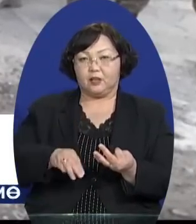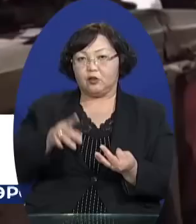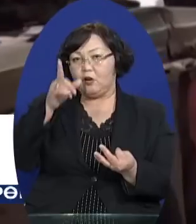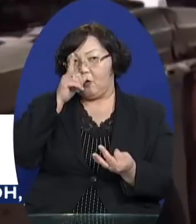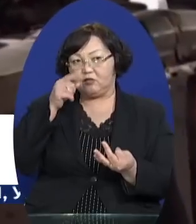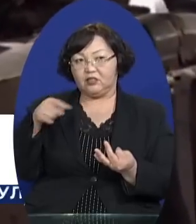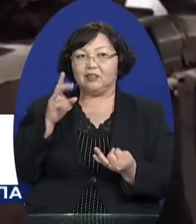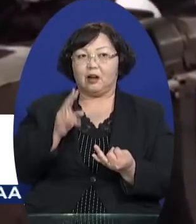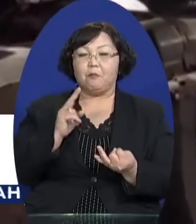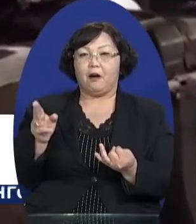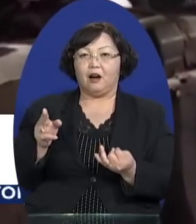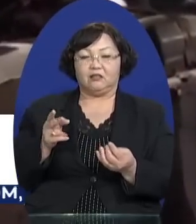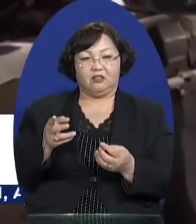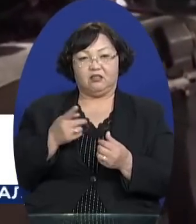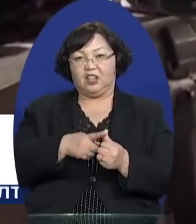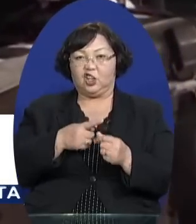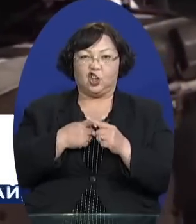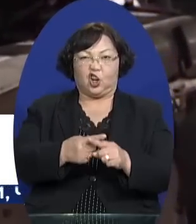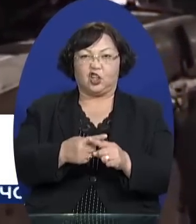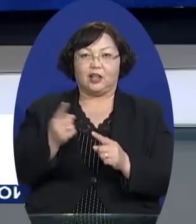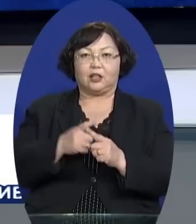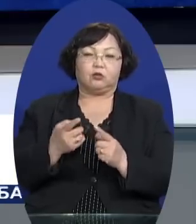Орос дахь компаниуд энэ хоригт хүрсэн байна.